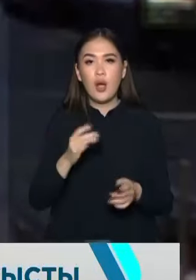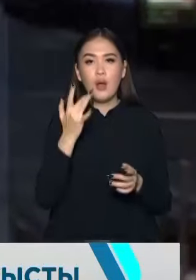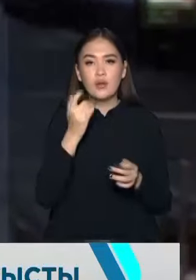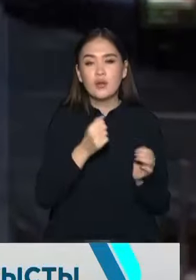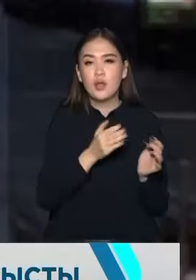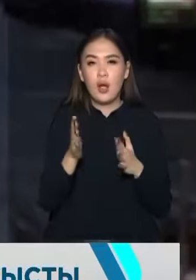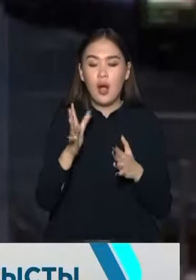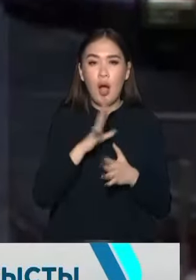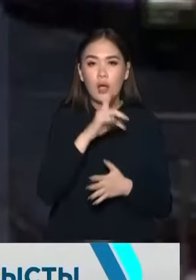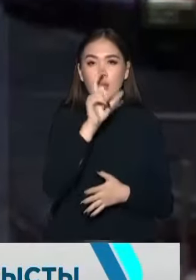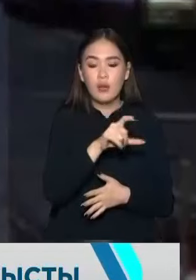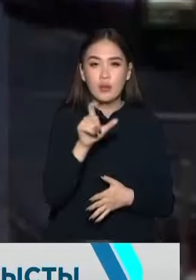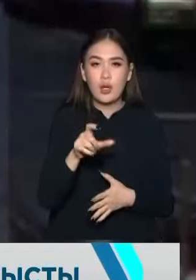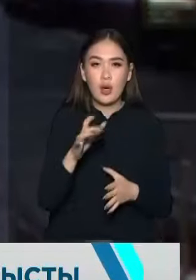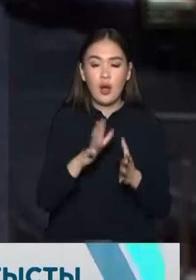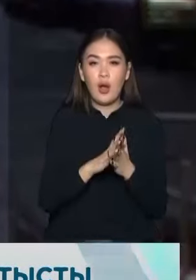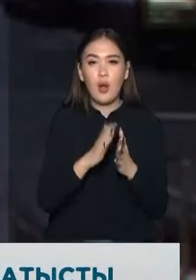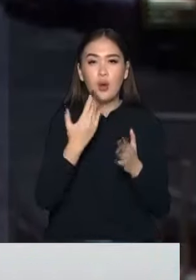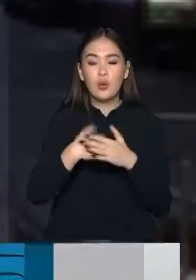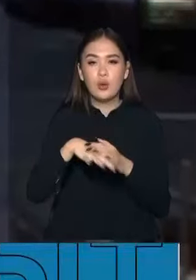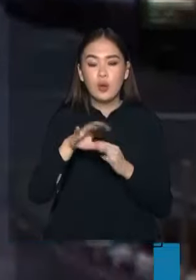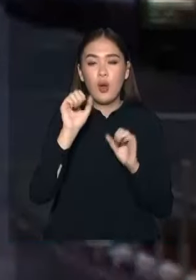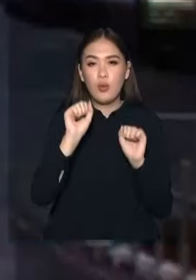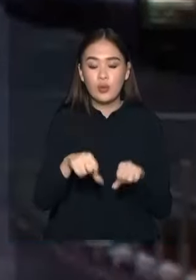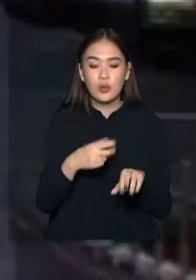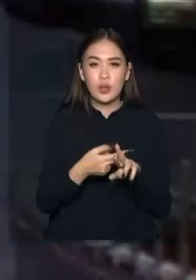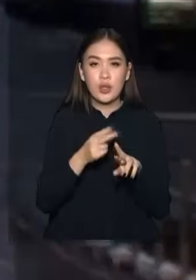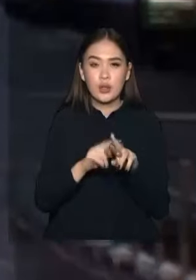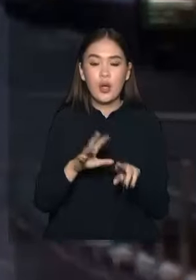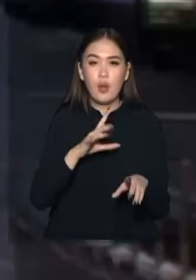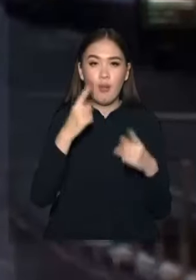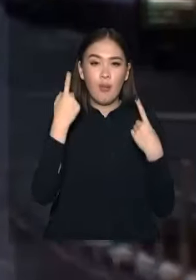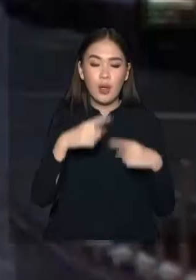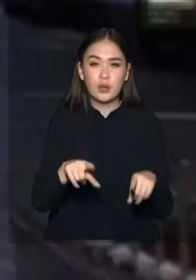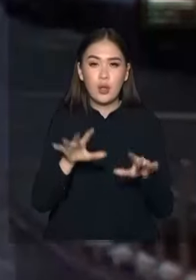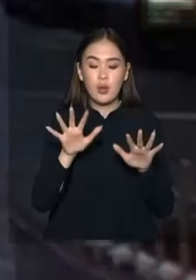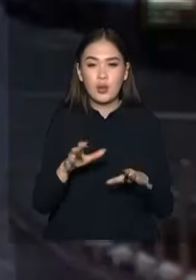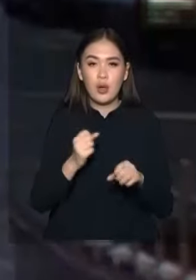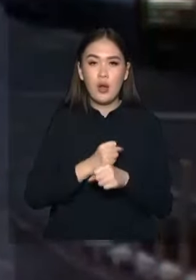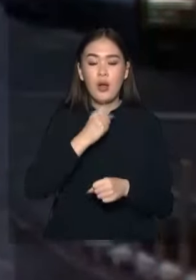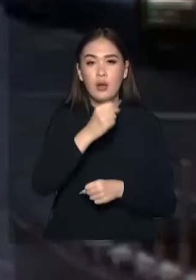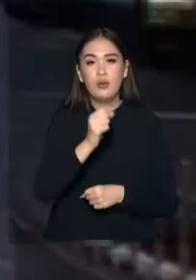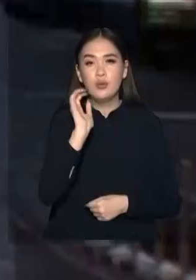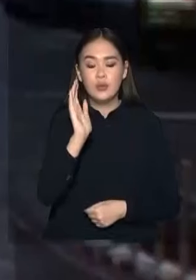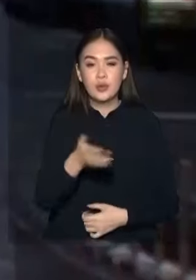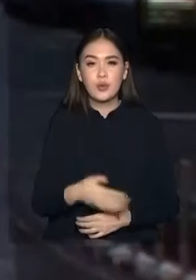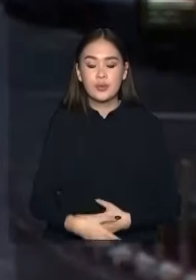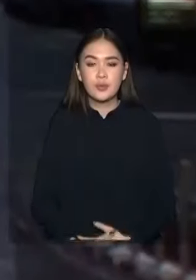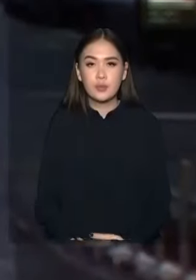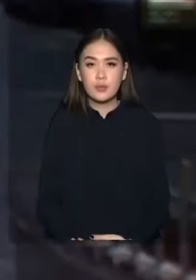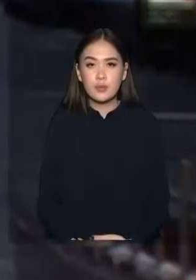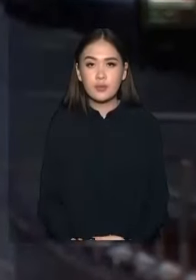тұратын адамдармен қоштасуына тура келетін айтты. Олардың орнына жаңа кадрлар басады. Асылбек Тойбек,